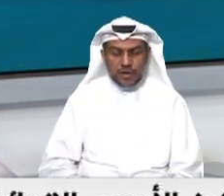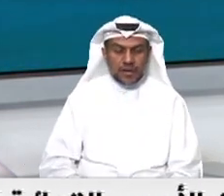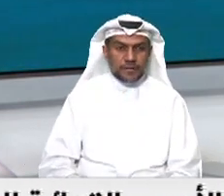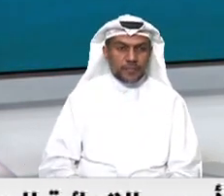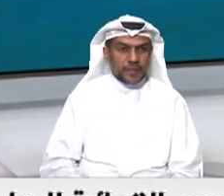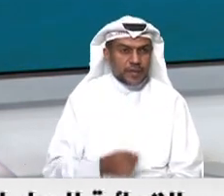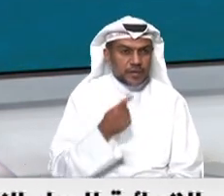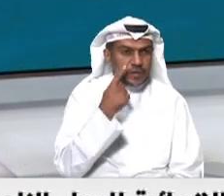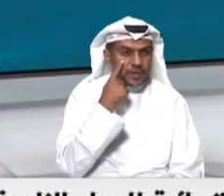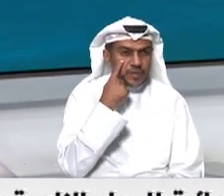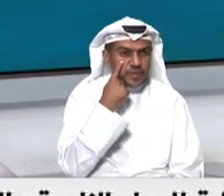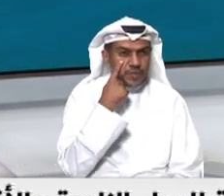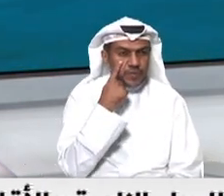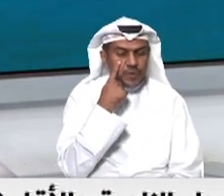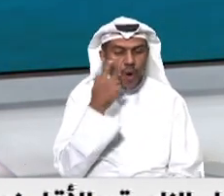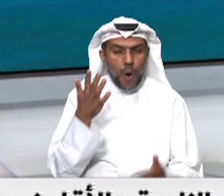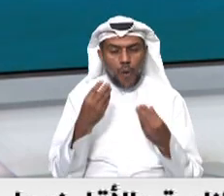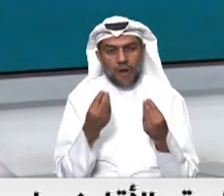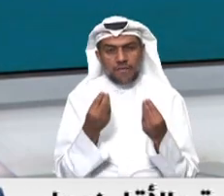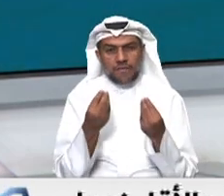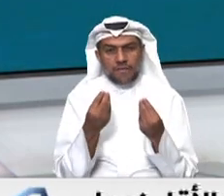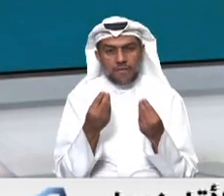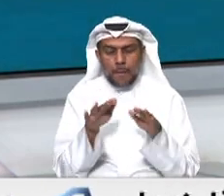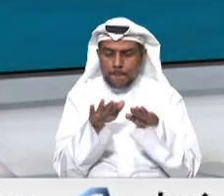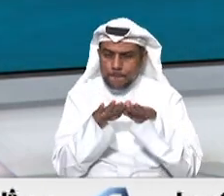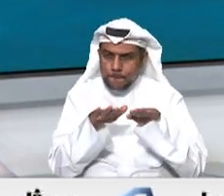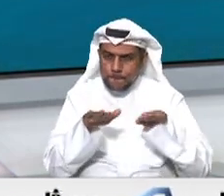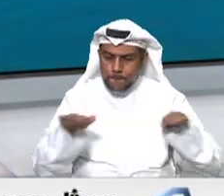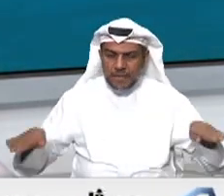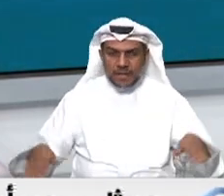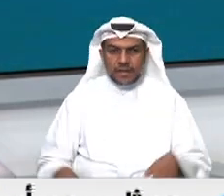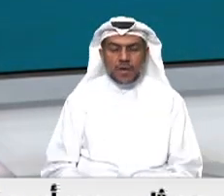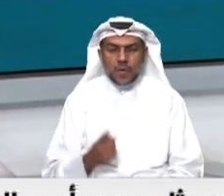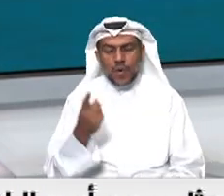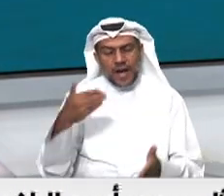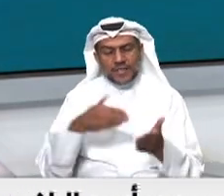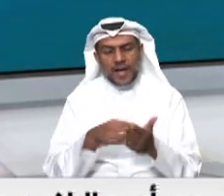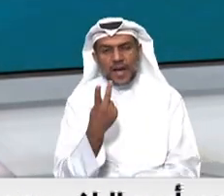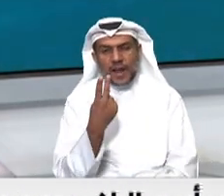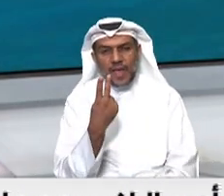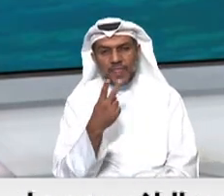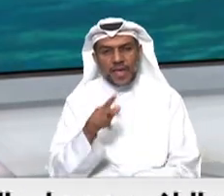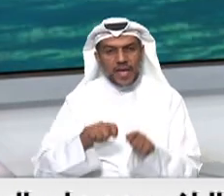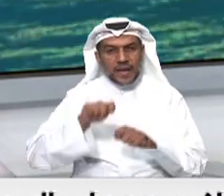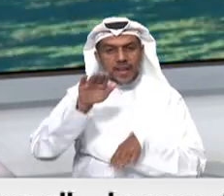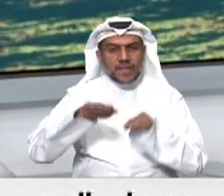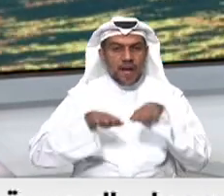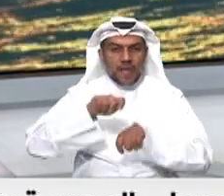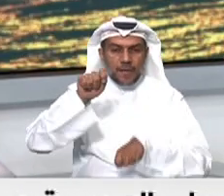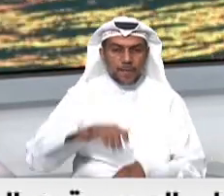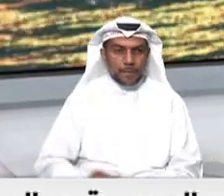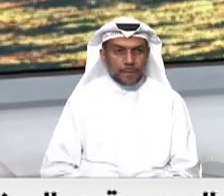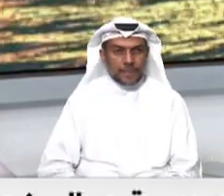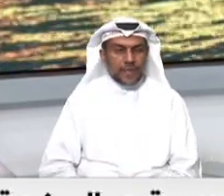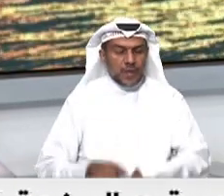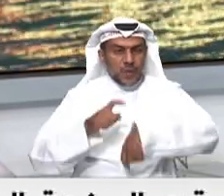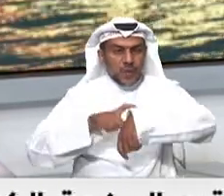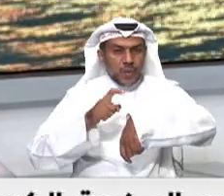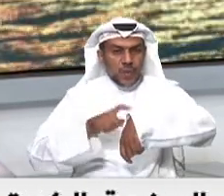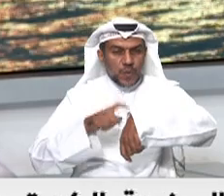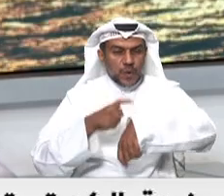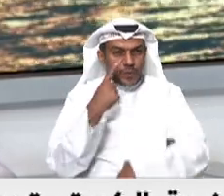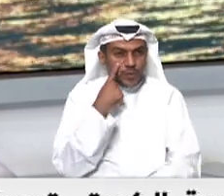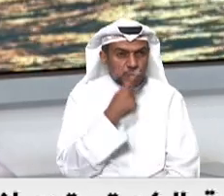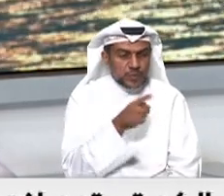القادمه خفيف الى معتد الموج وارتفاع الموج من واحد الى اثنين قدم المواقيت باذن الله على حسب التوقيت